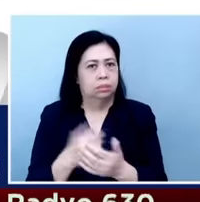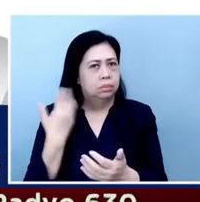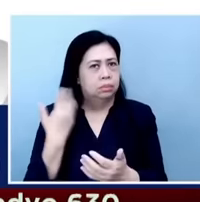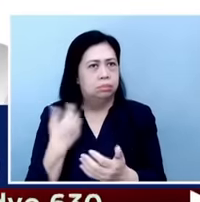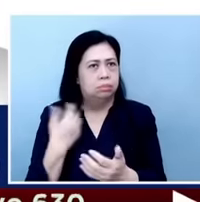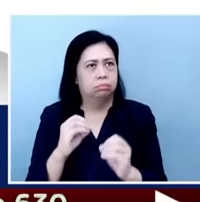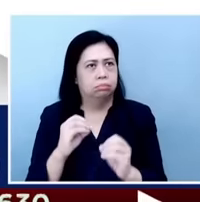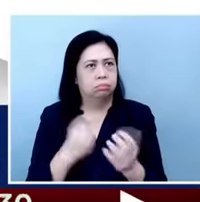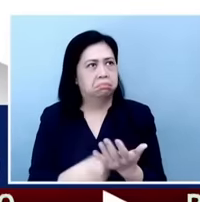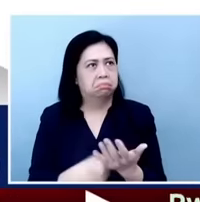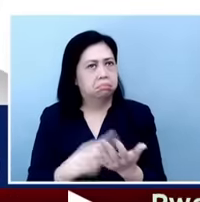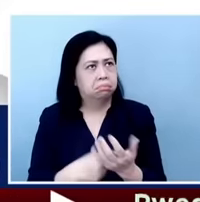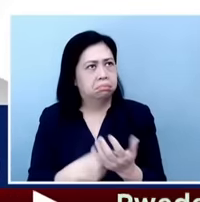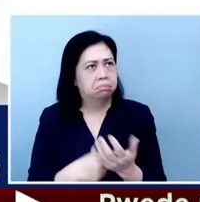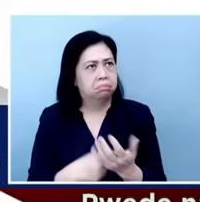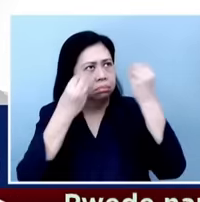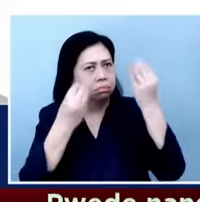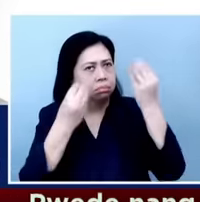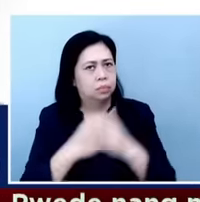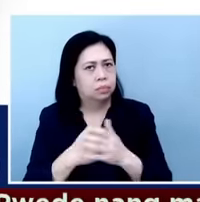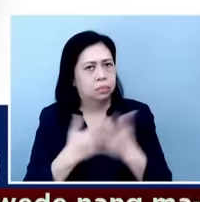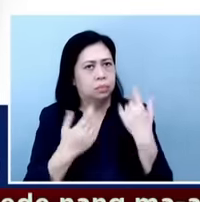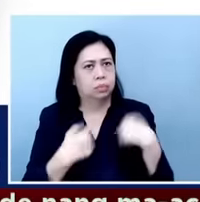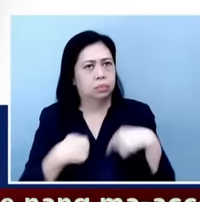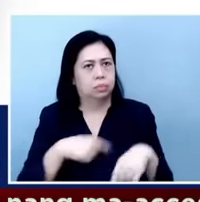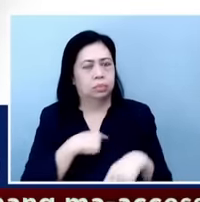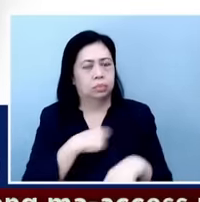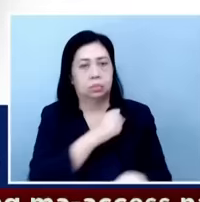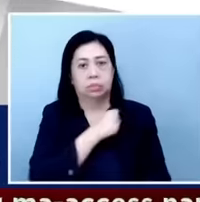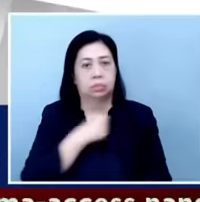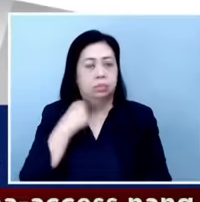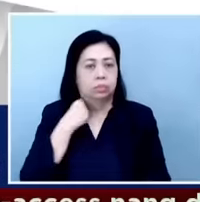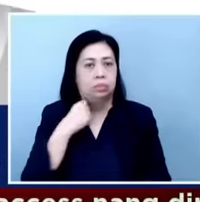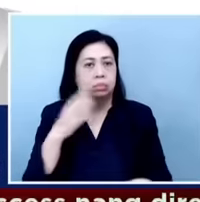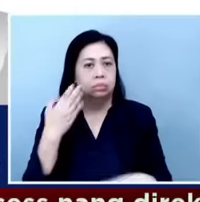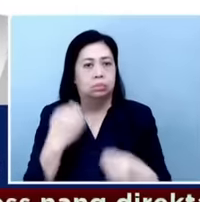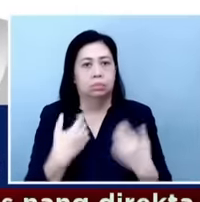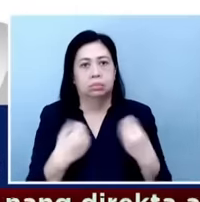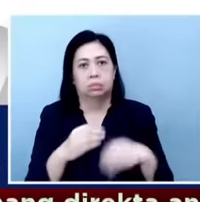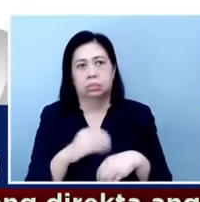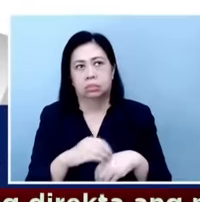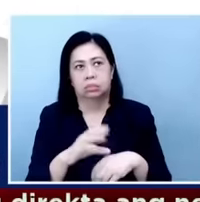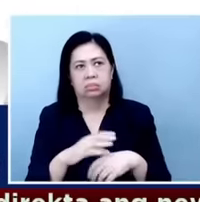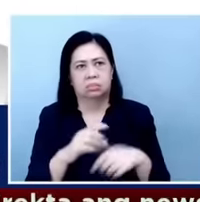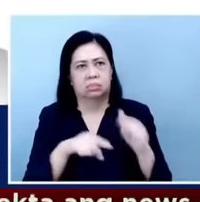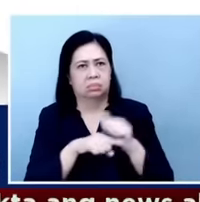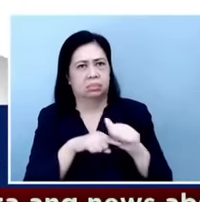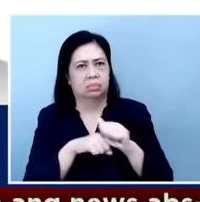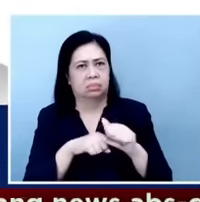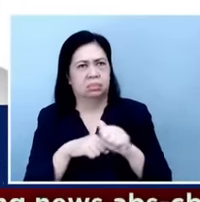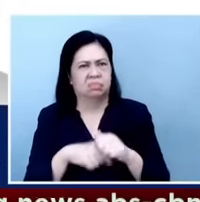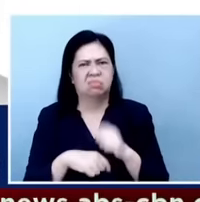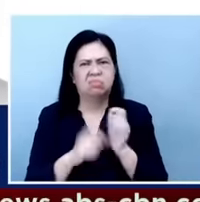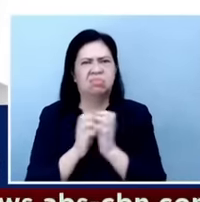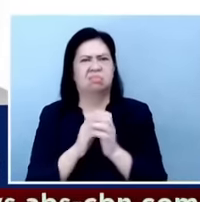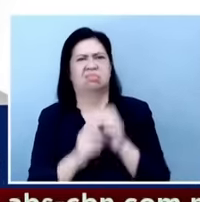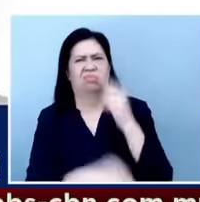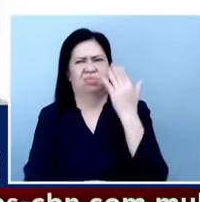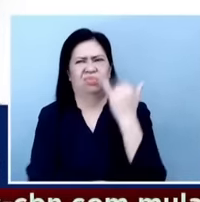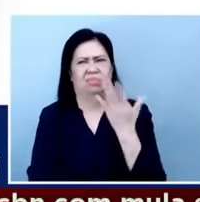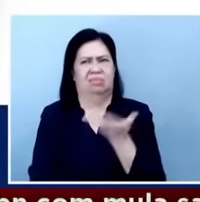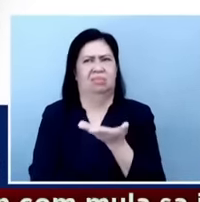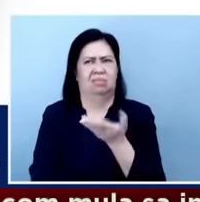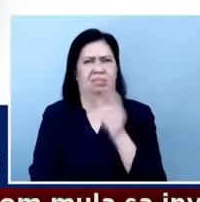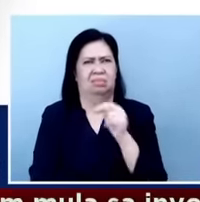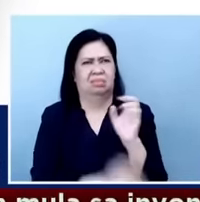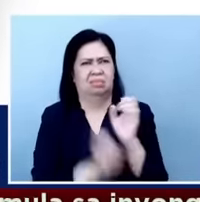hindi na ituro sa amin noong kami ang mga seminarista pa. No, kaya sabi ko, bakit ba sila nagsisiksikan? Bakit kailangan